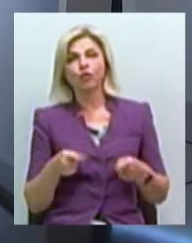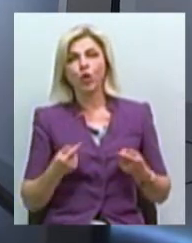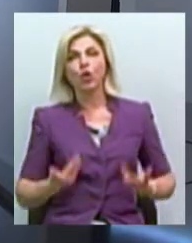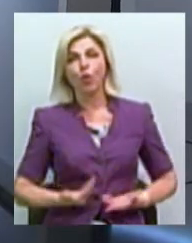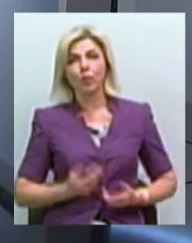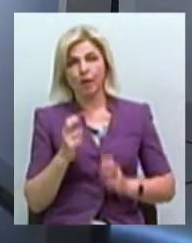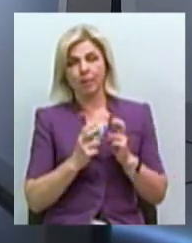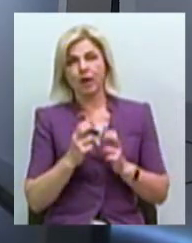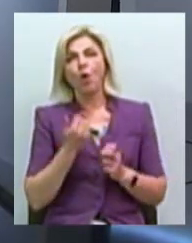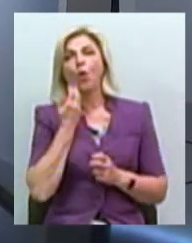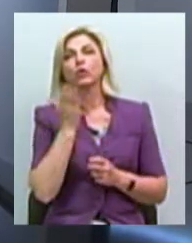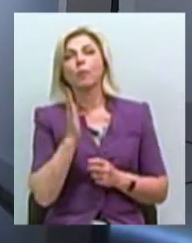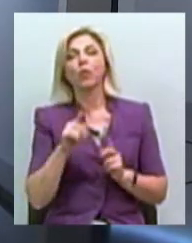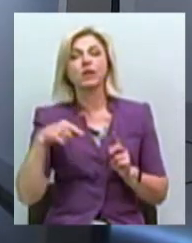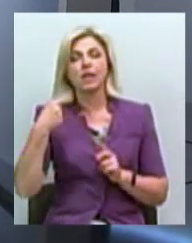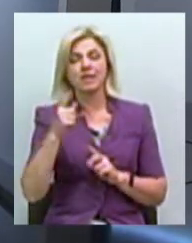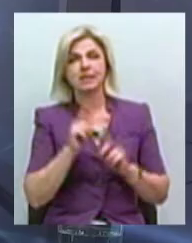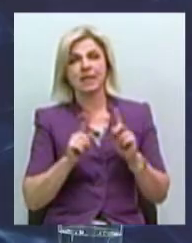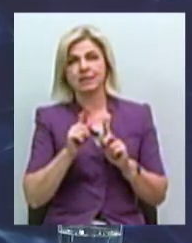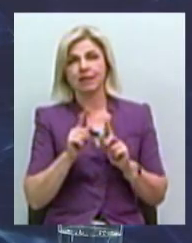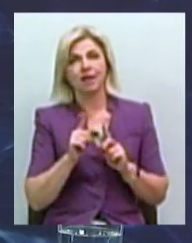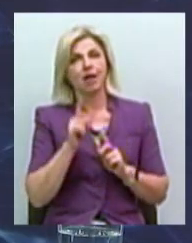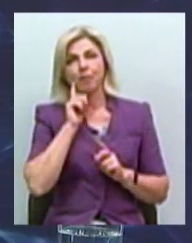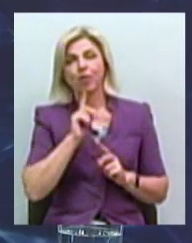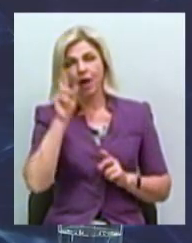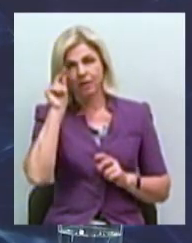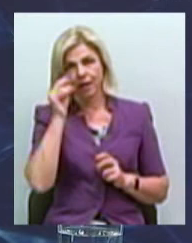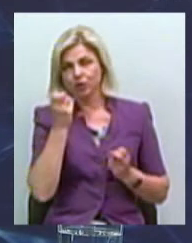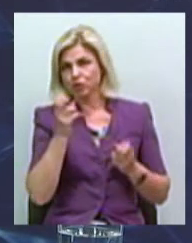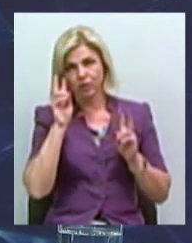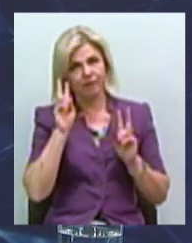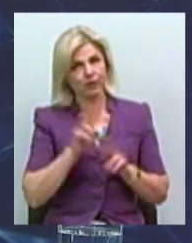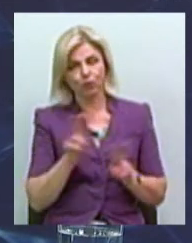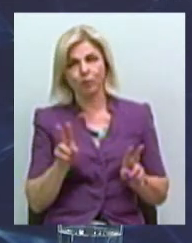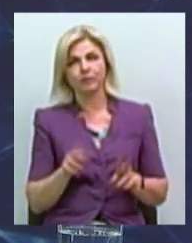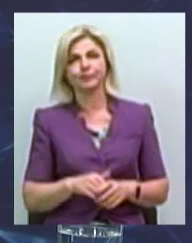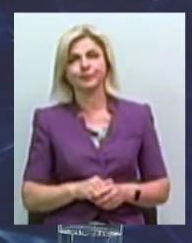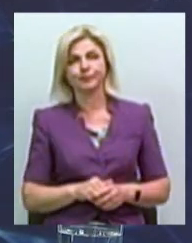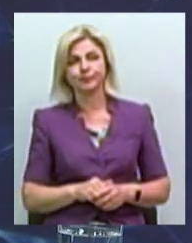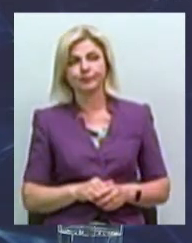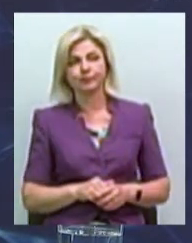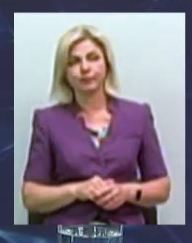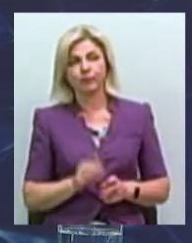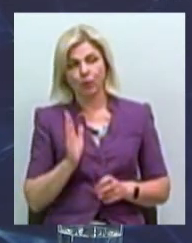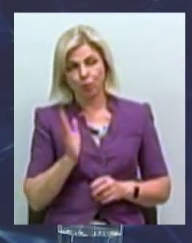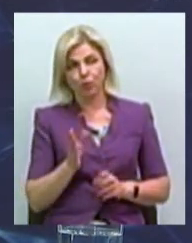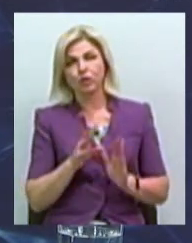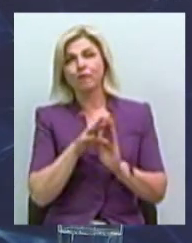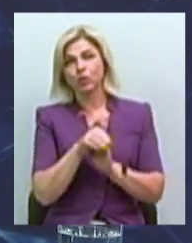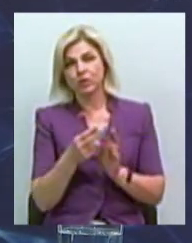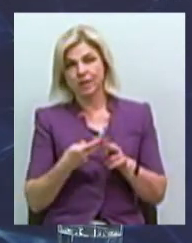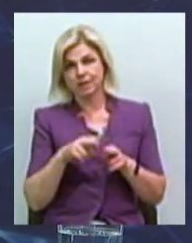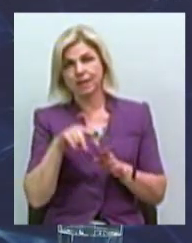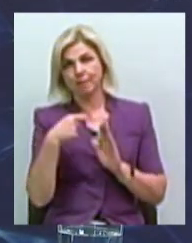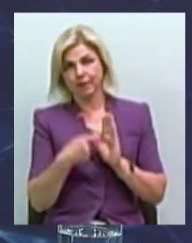хоча б орієнтовно наступна сесія міської ради? Ні, дата чергового засідання чергової сесії ще невідома, але будемо виносити це питання,